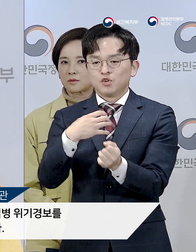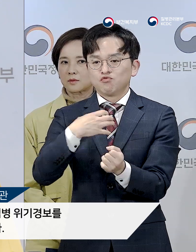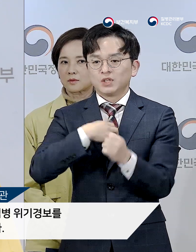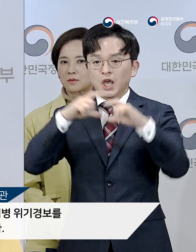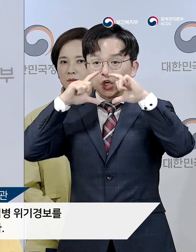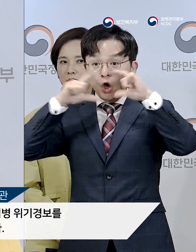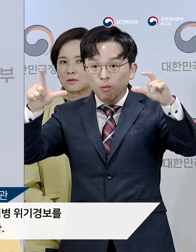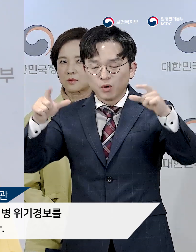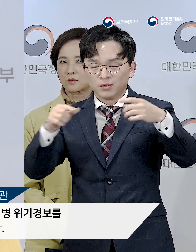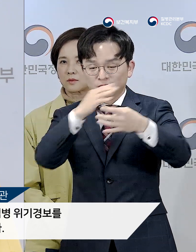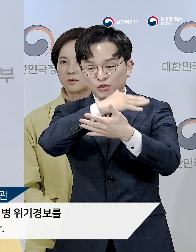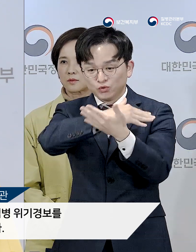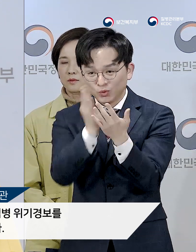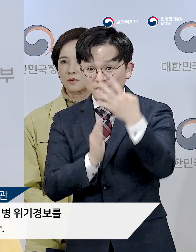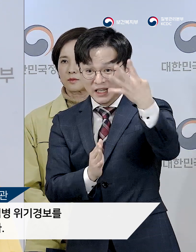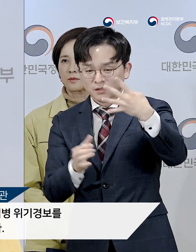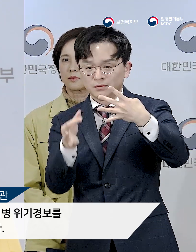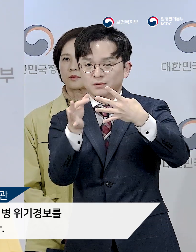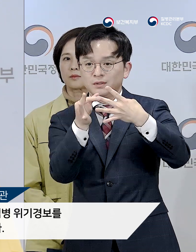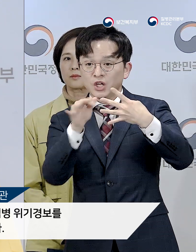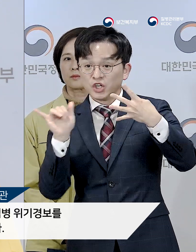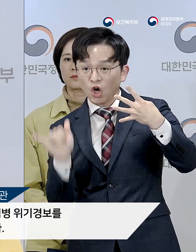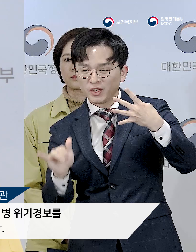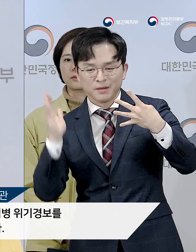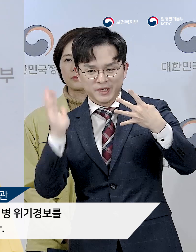심각으로 상향 조정하기로 하였습니다.